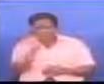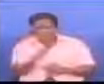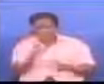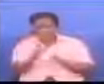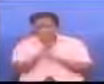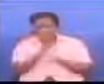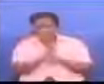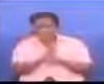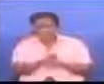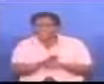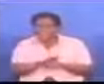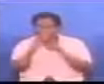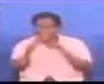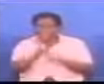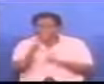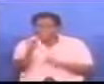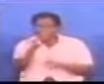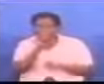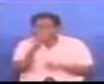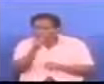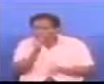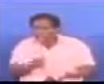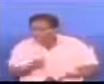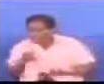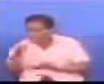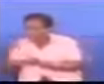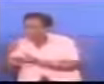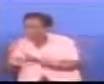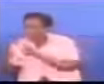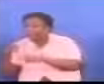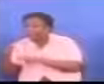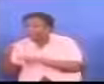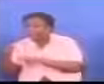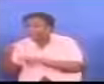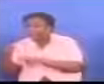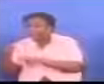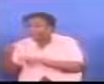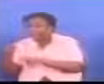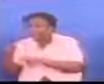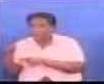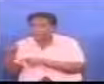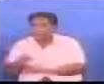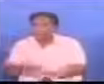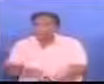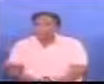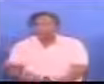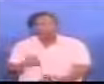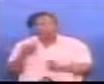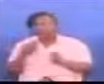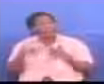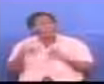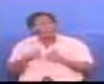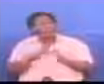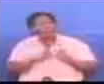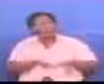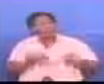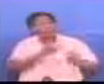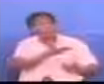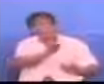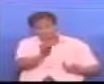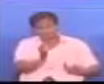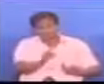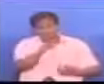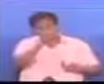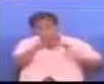itabidi tuzikope kuziwekeza kwenye miradi hii. Na hapa Mheshimiwa Bunge, nataka twende kwa takwimu vizuri, kwa